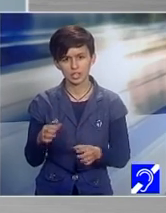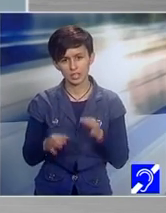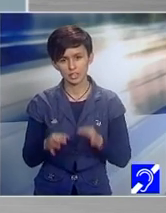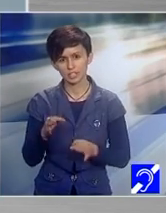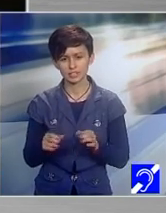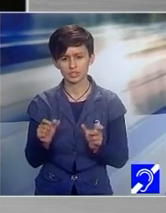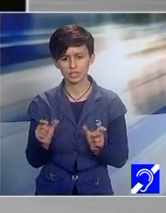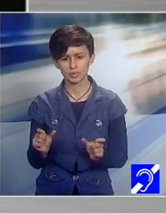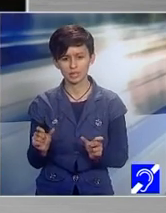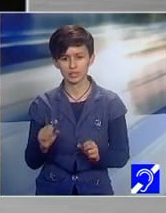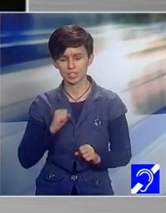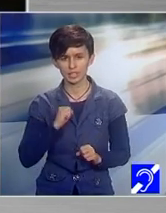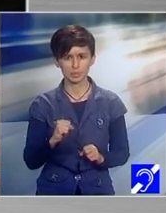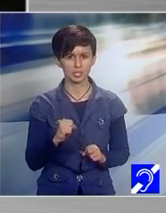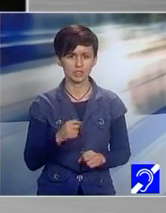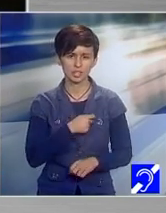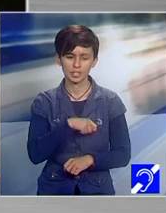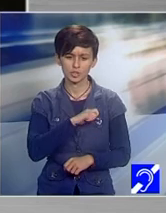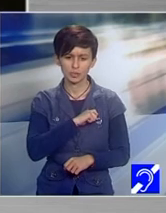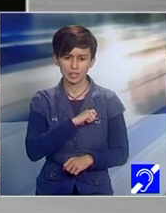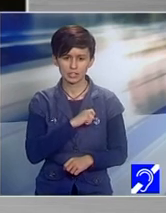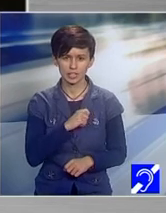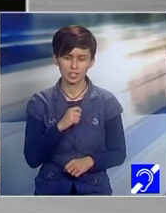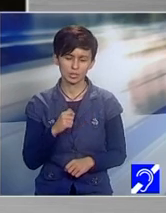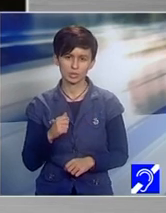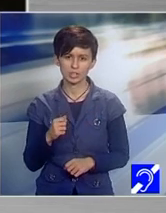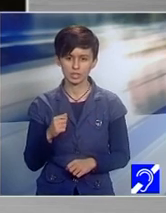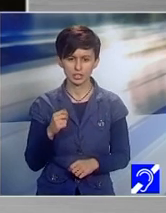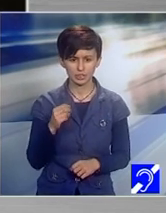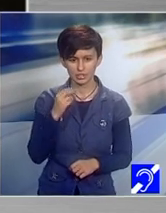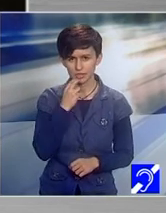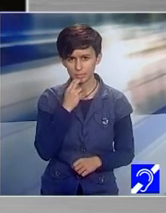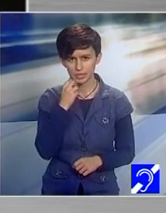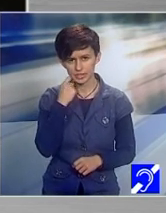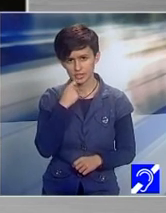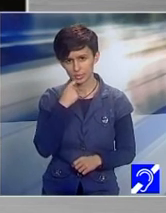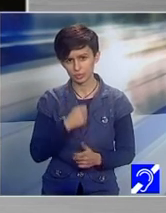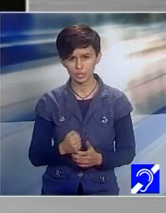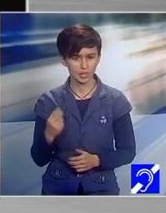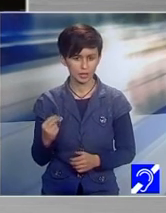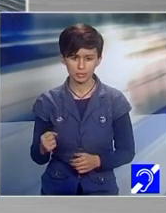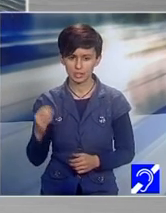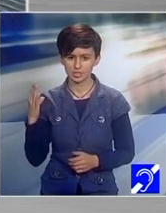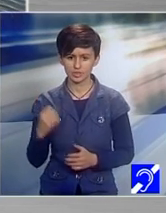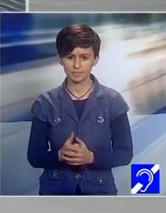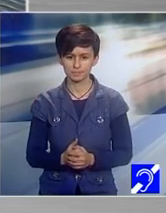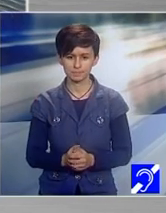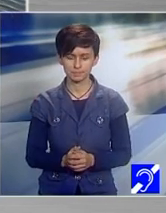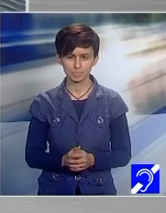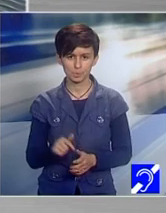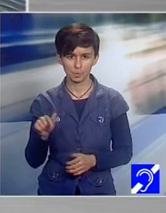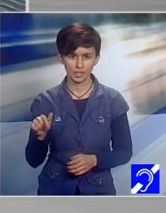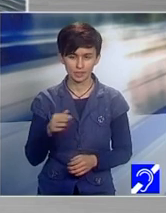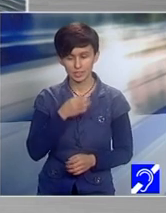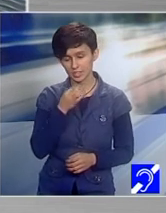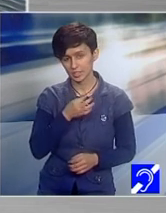cadrul Inspectoratului Județean de Poliție Cluj. Bună ziua, bine ați venit! Bună ziua și bine v-am regăsit! Și acum să ne spuneți ce